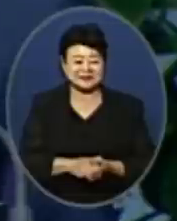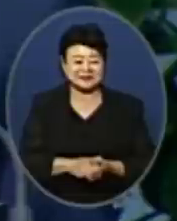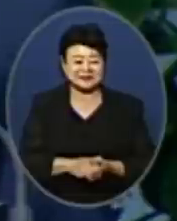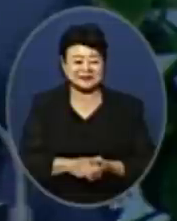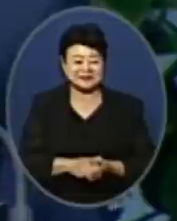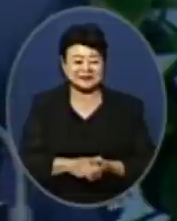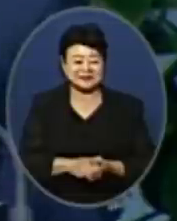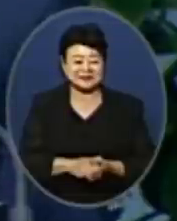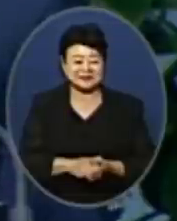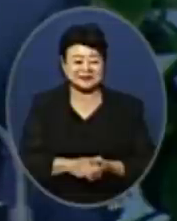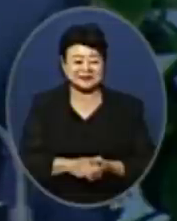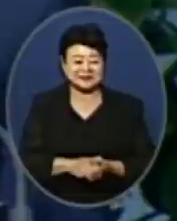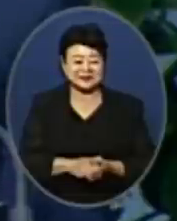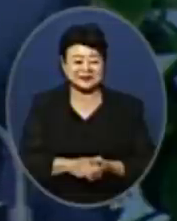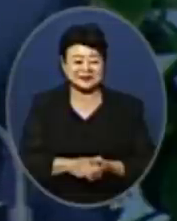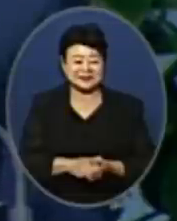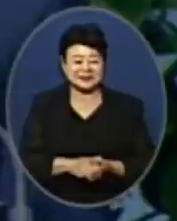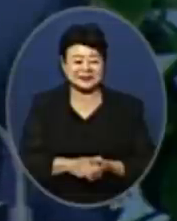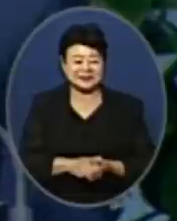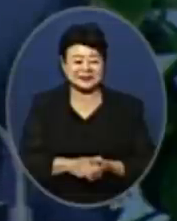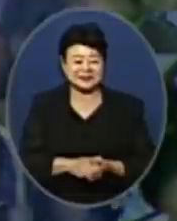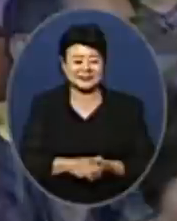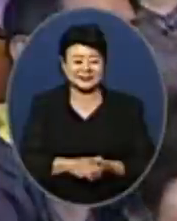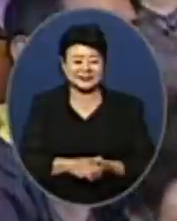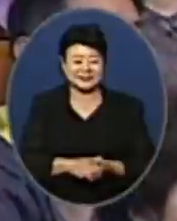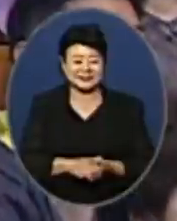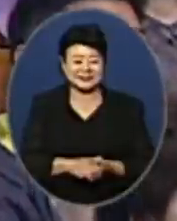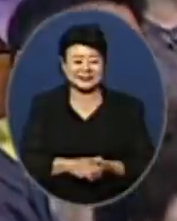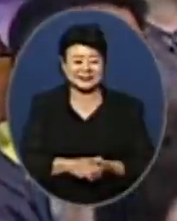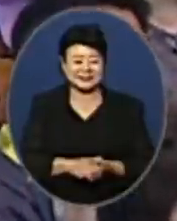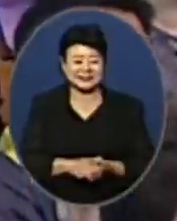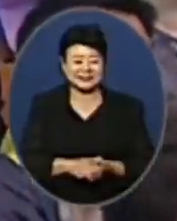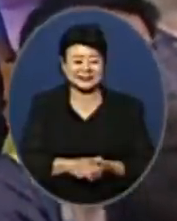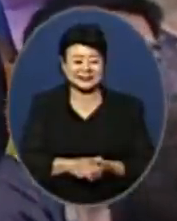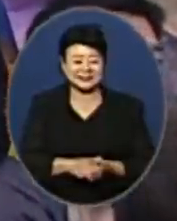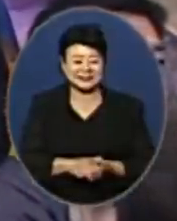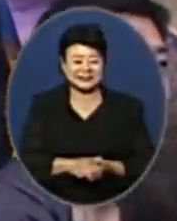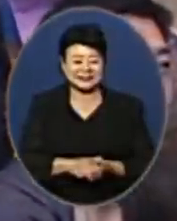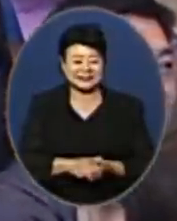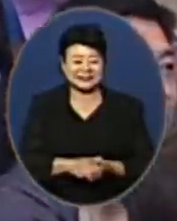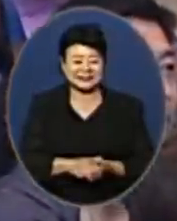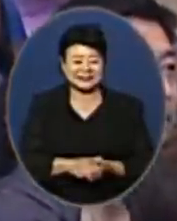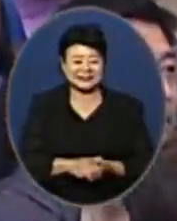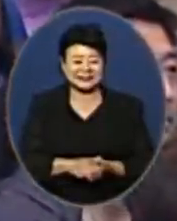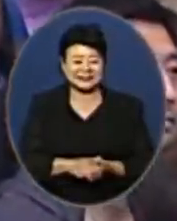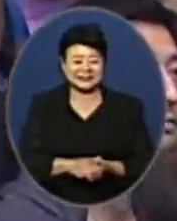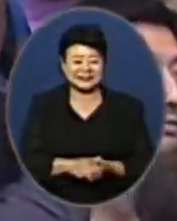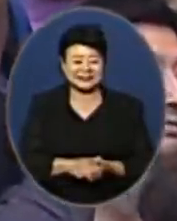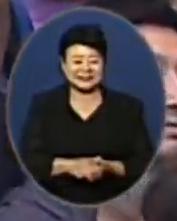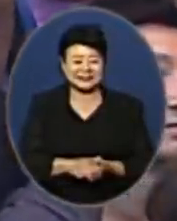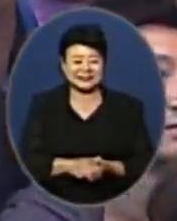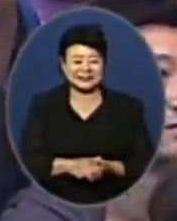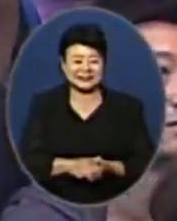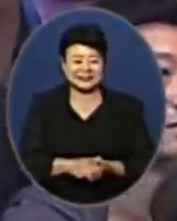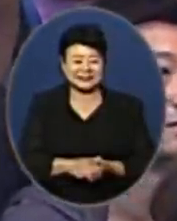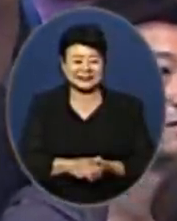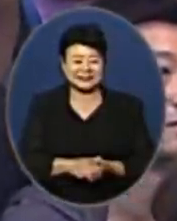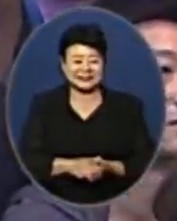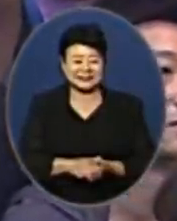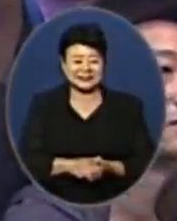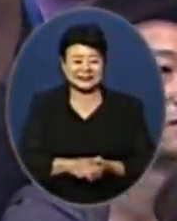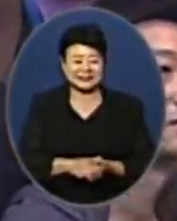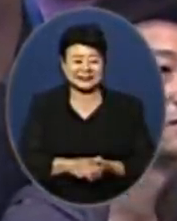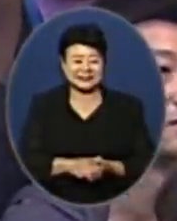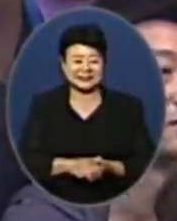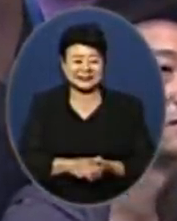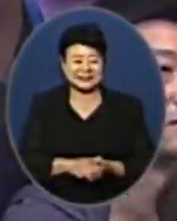blessings. This is one of the greatest church on earth. And I deeply appreciate Dr. Joe